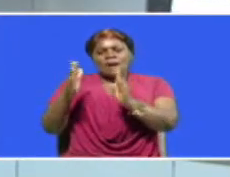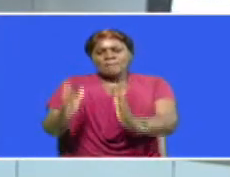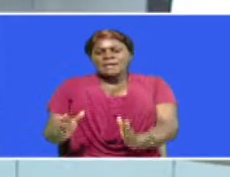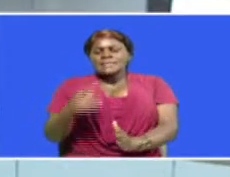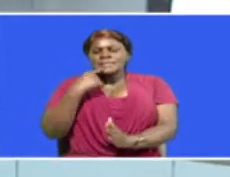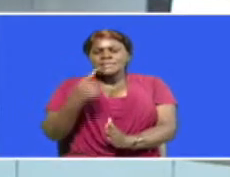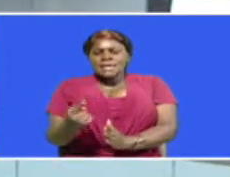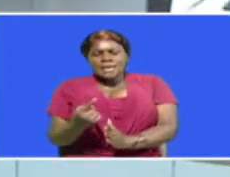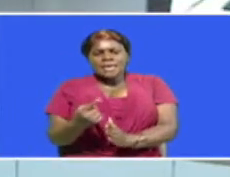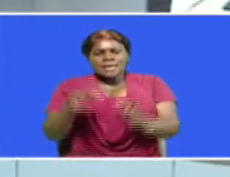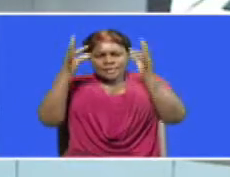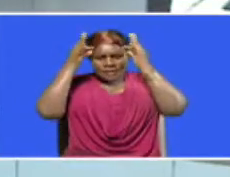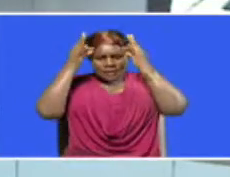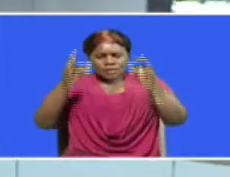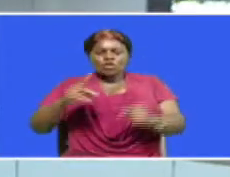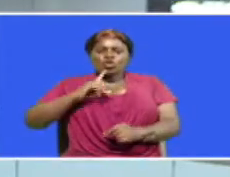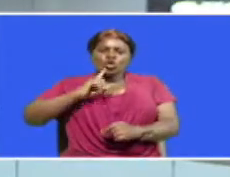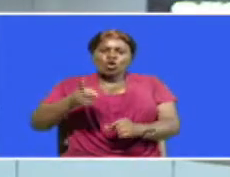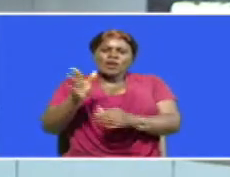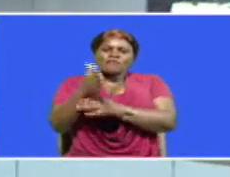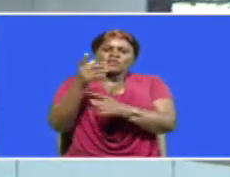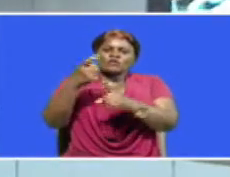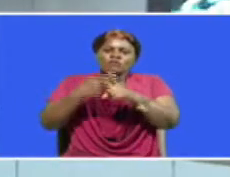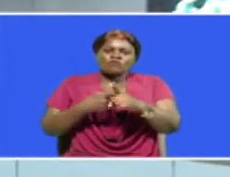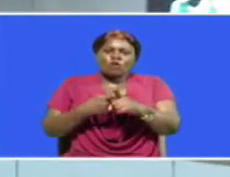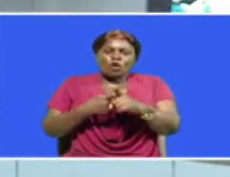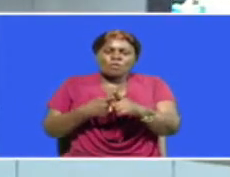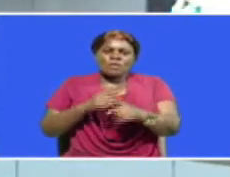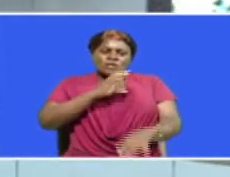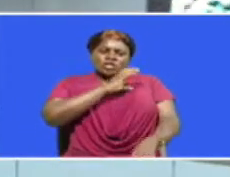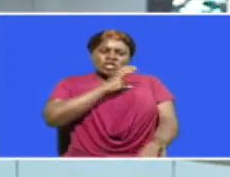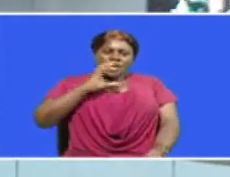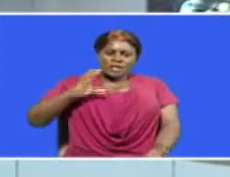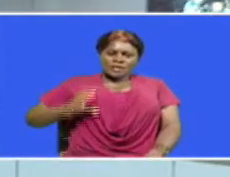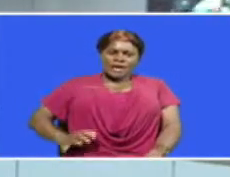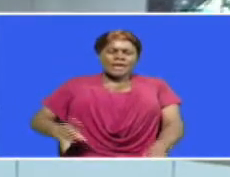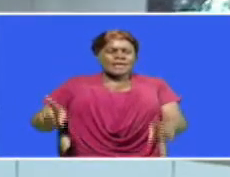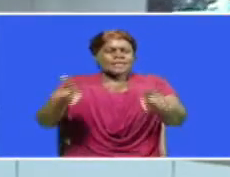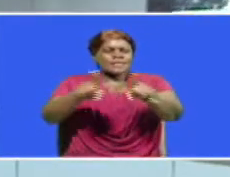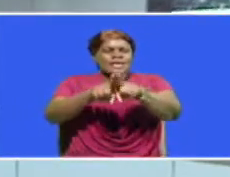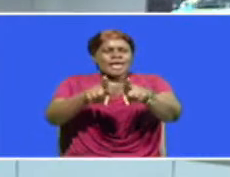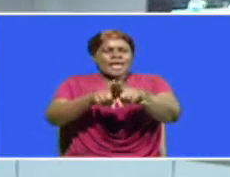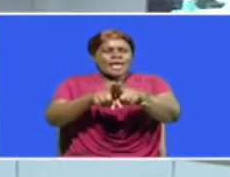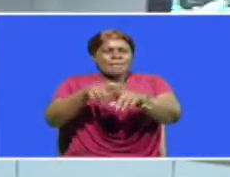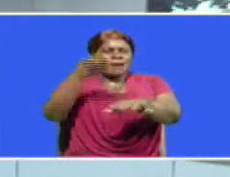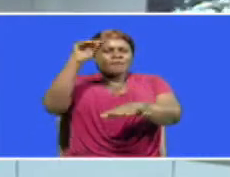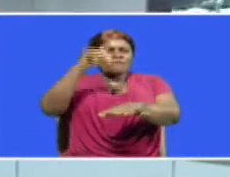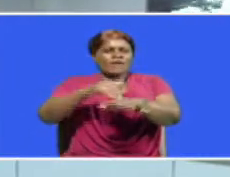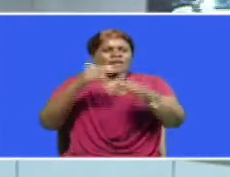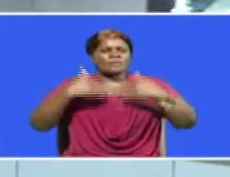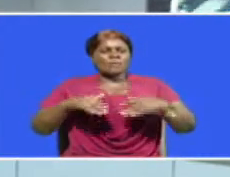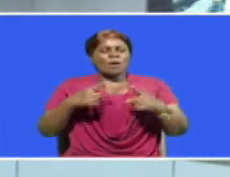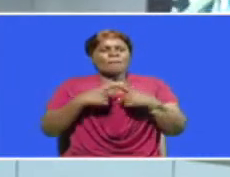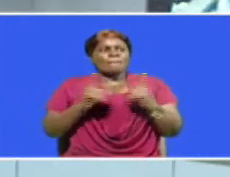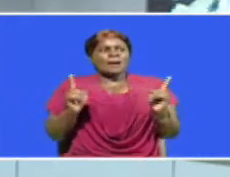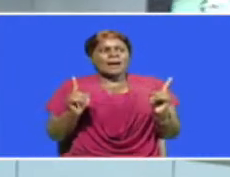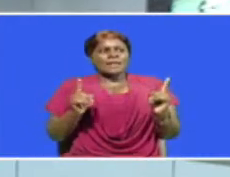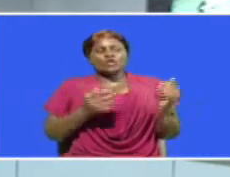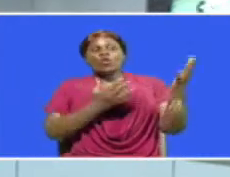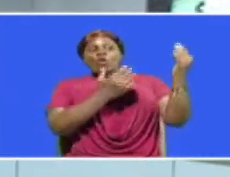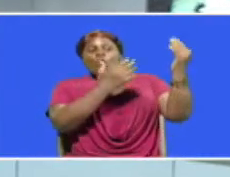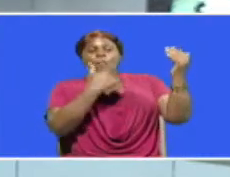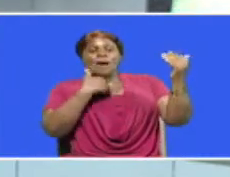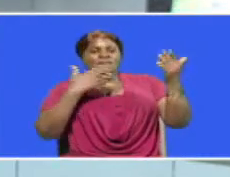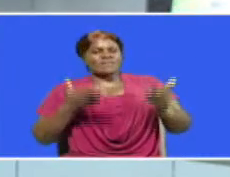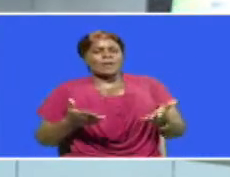wanasema hatua ya kuagiza samaki kutoka taifa la Uchina pia limekuwa likiwaumiza, ila kuna wingu la